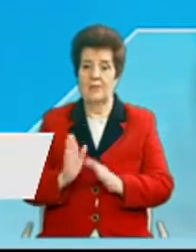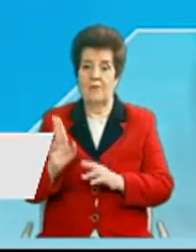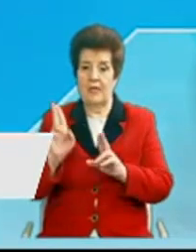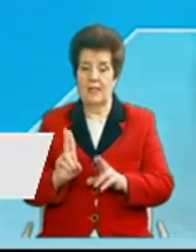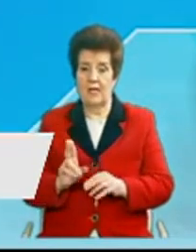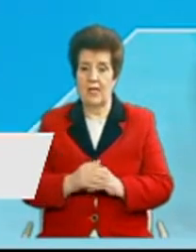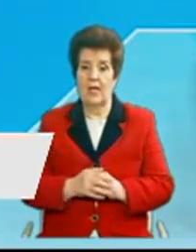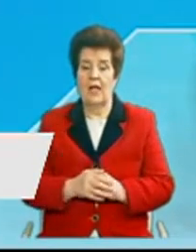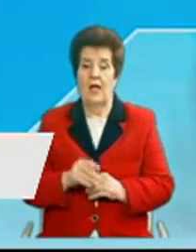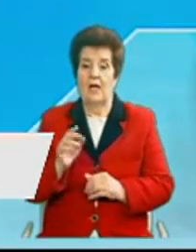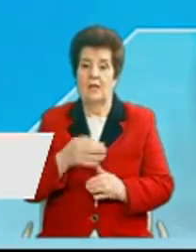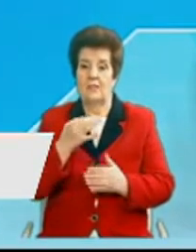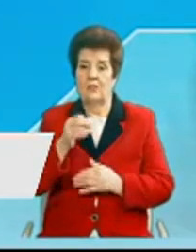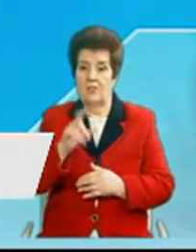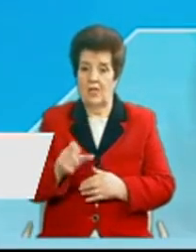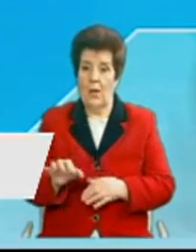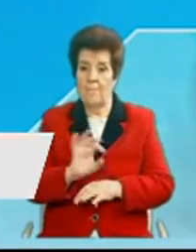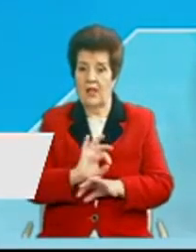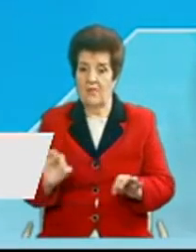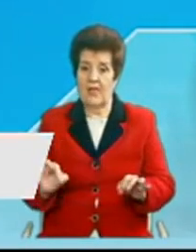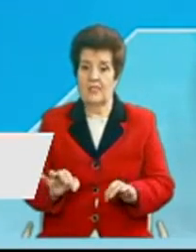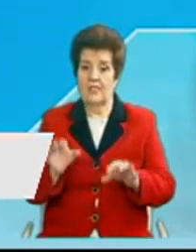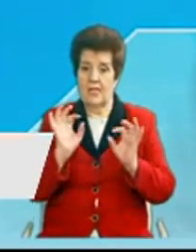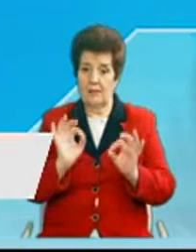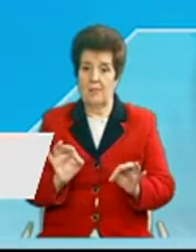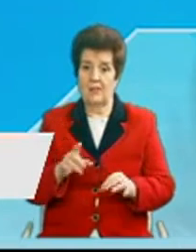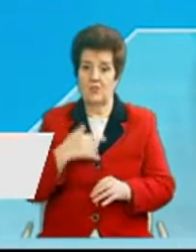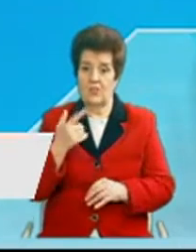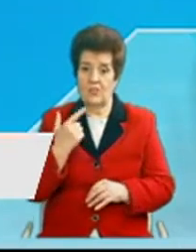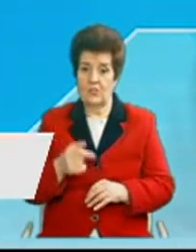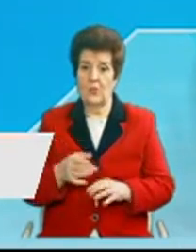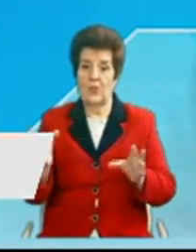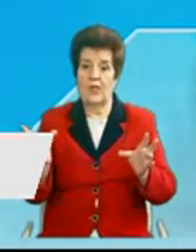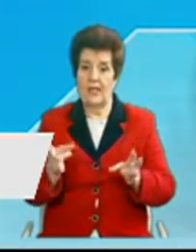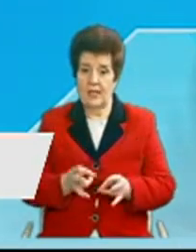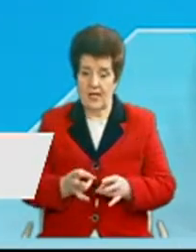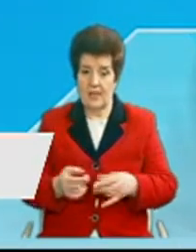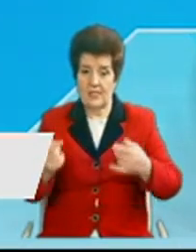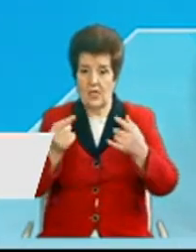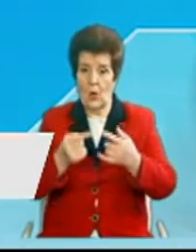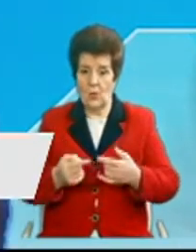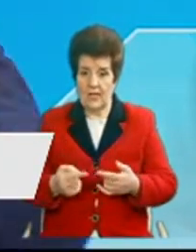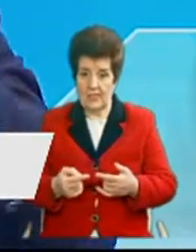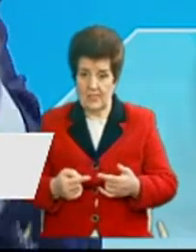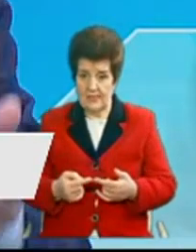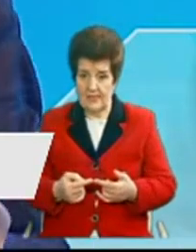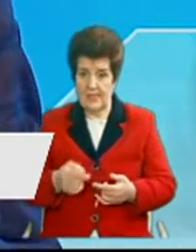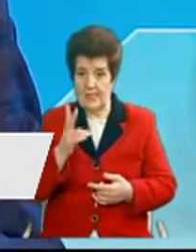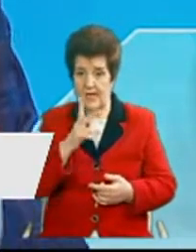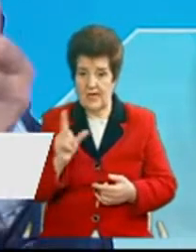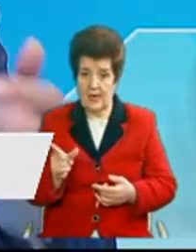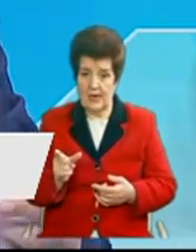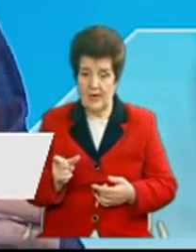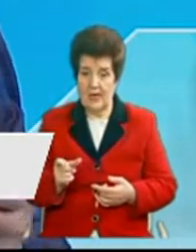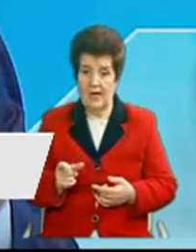aici aș răspunde cetățenilor care au perfectă dreptate în ceea ce spun, dar ei trebuie să conștientizeze că